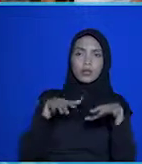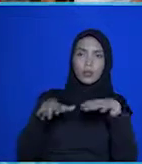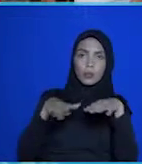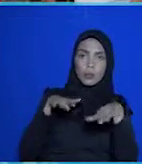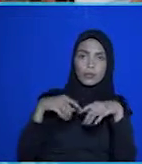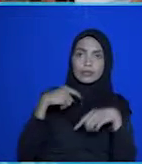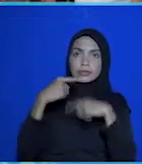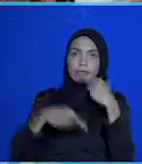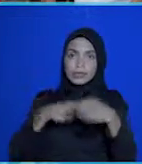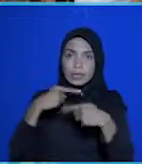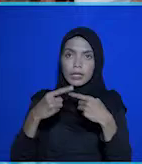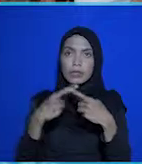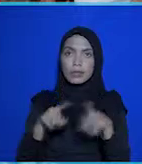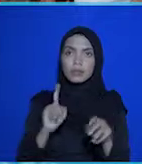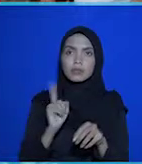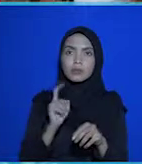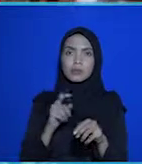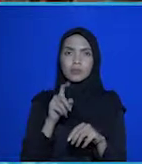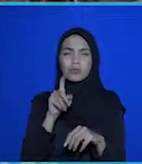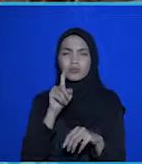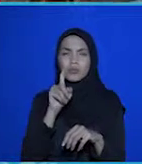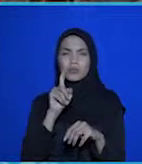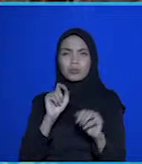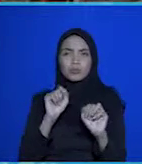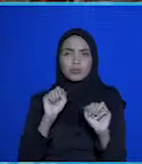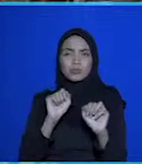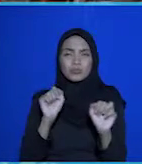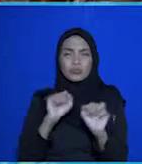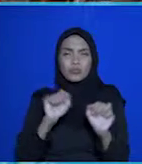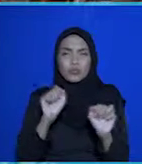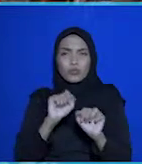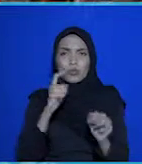tapi karena ada keperluan yang mendadak oleh